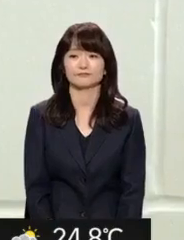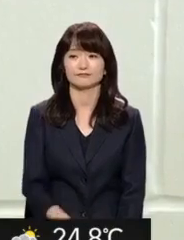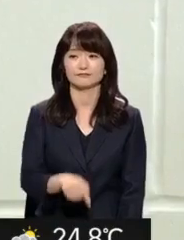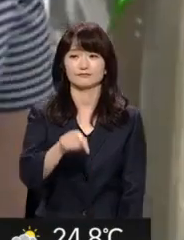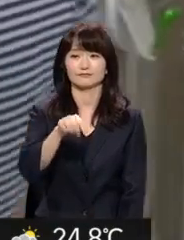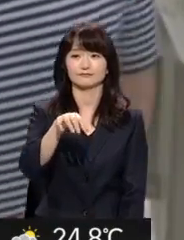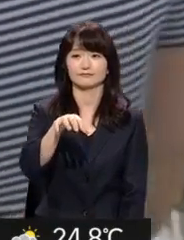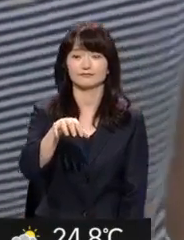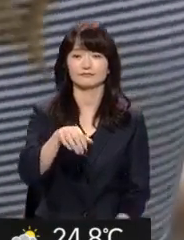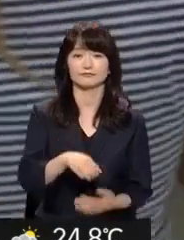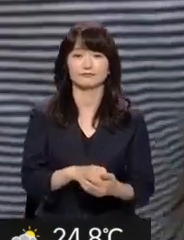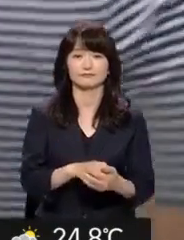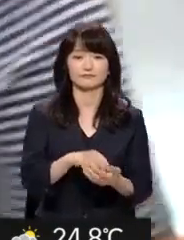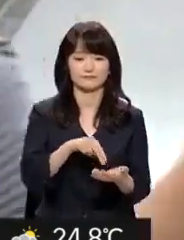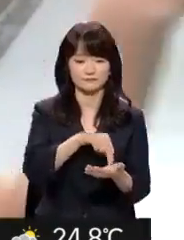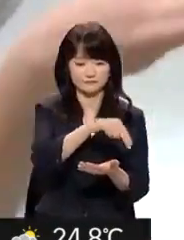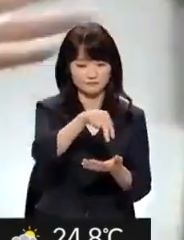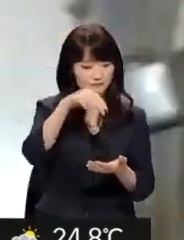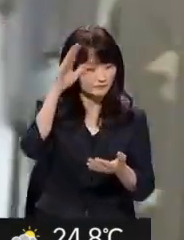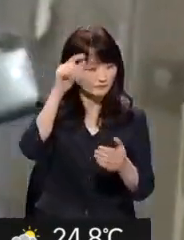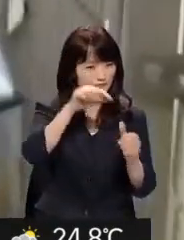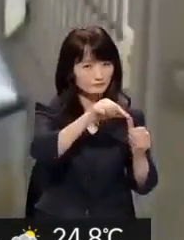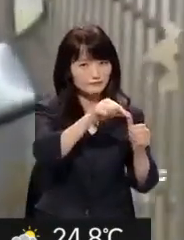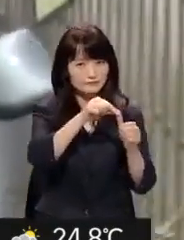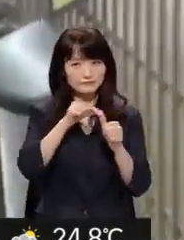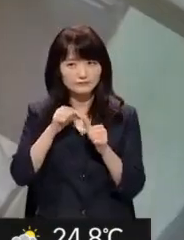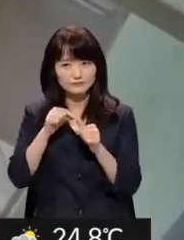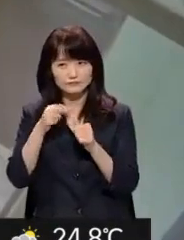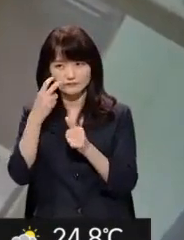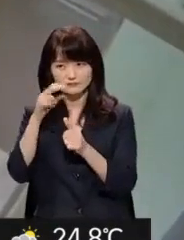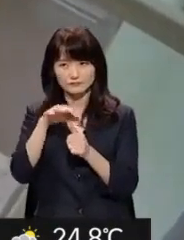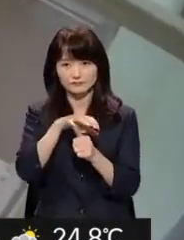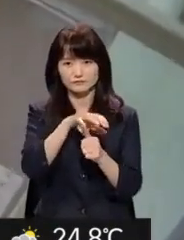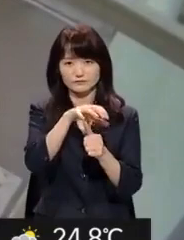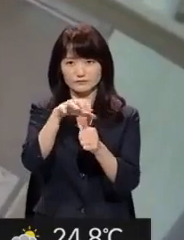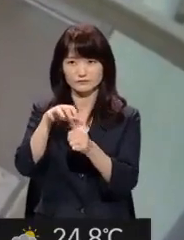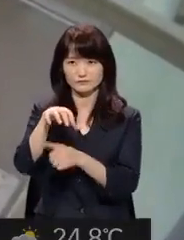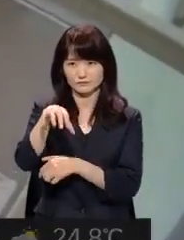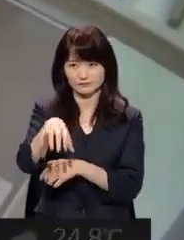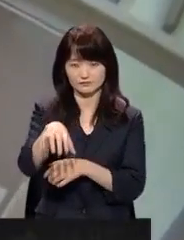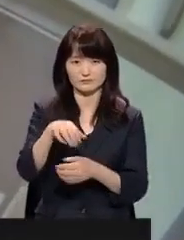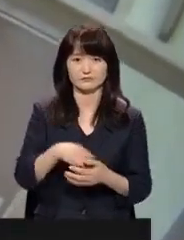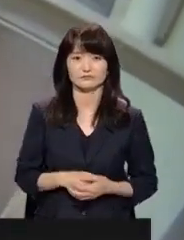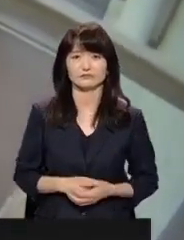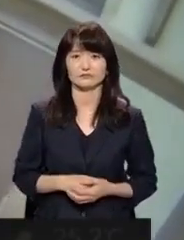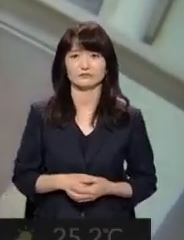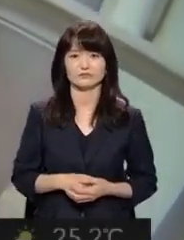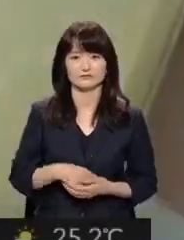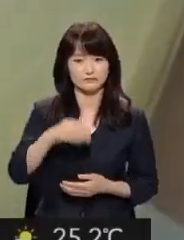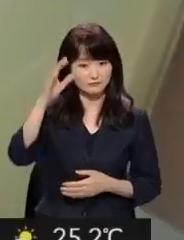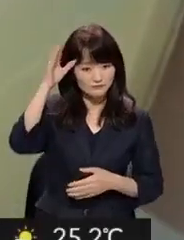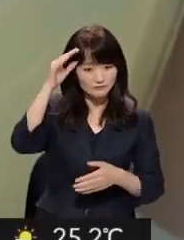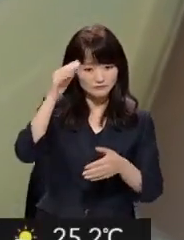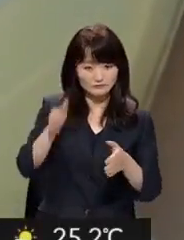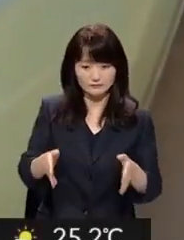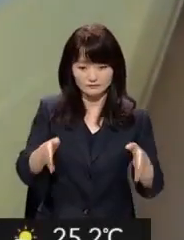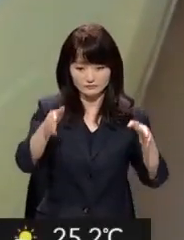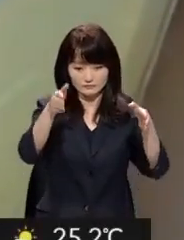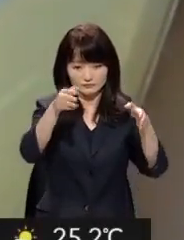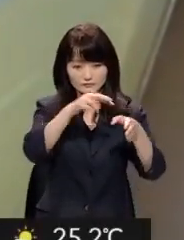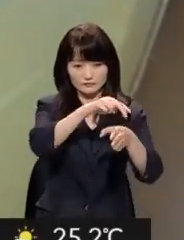네, 이곳은 구조한 유기견들을 보호해주는 동물보호소 견사입니다. 그런데 한 견사에서 강아지 한 마리가 저렇게 펄쩍